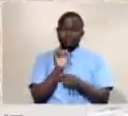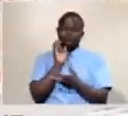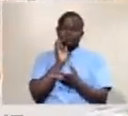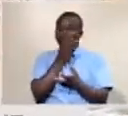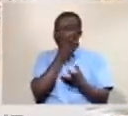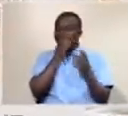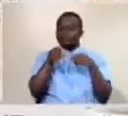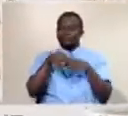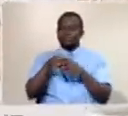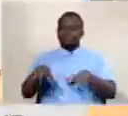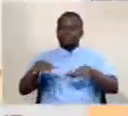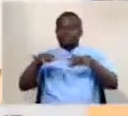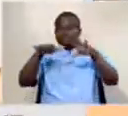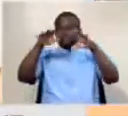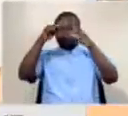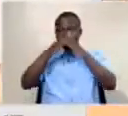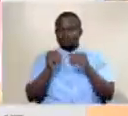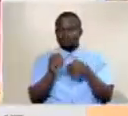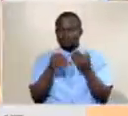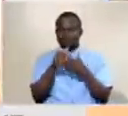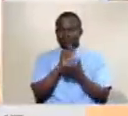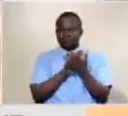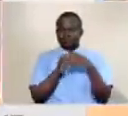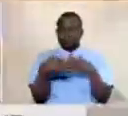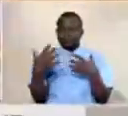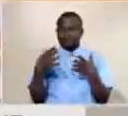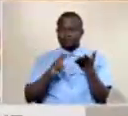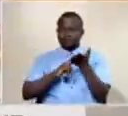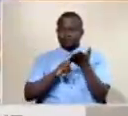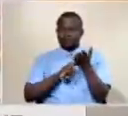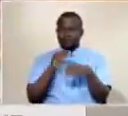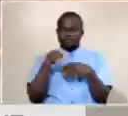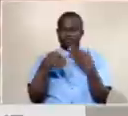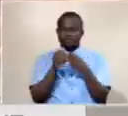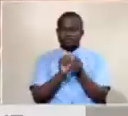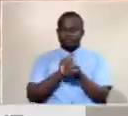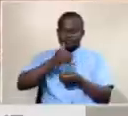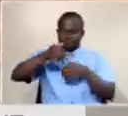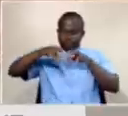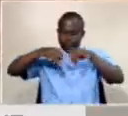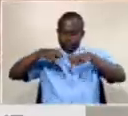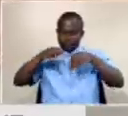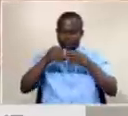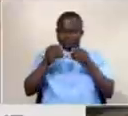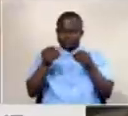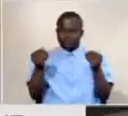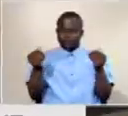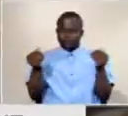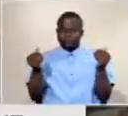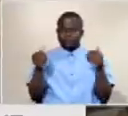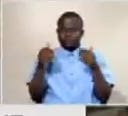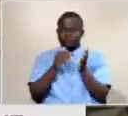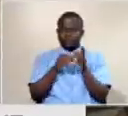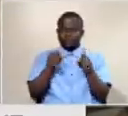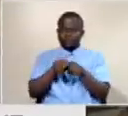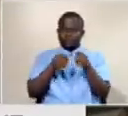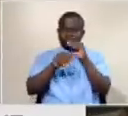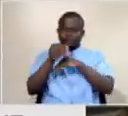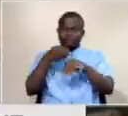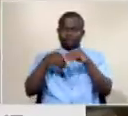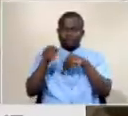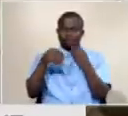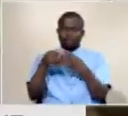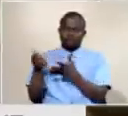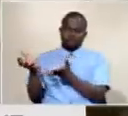n'amazi yazanwe n'imyuzure muri iyi nzu zimwe mu mpapuro zifashishwa ndetse na za mudasobwa byangiritse ni nako bimeze ku bacuruzi